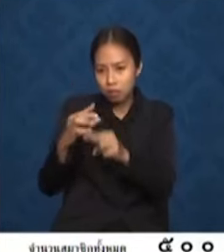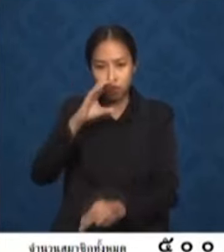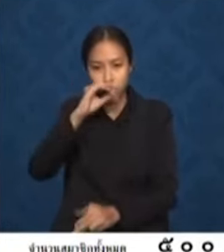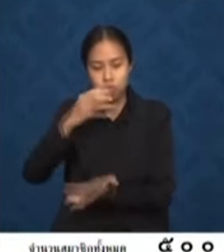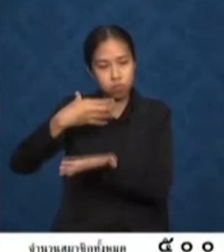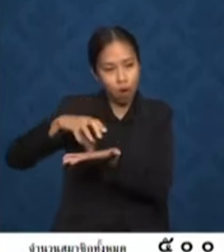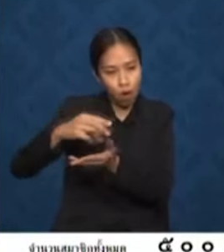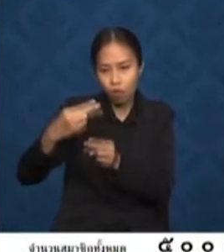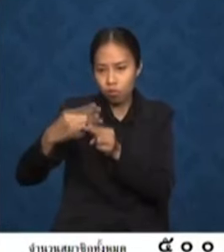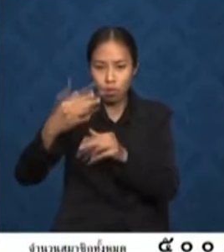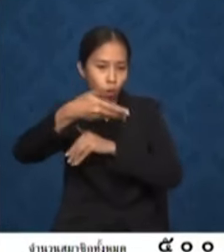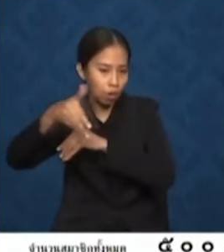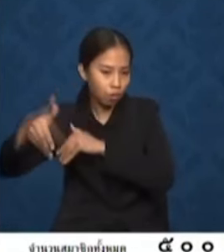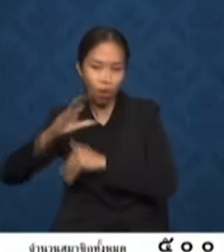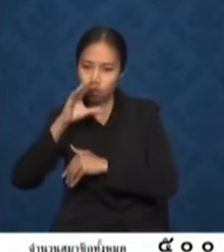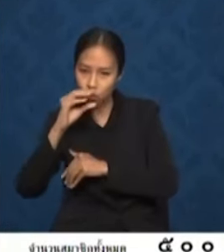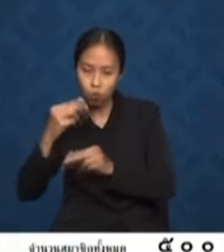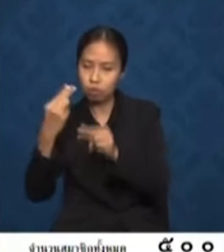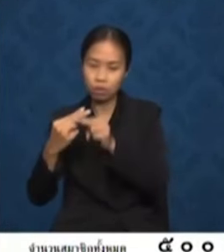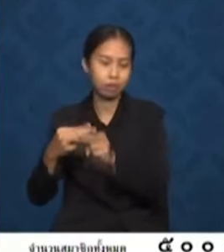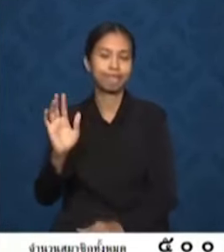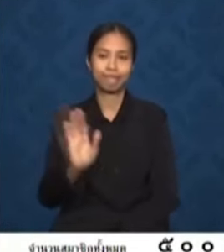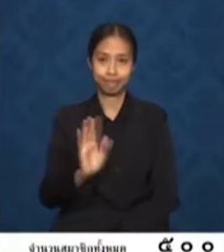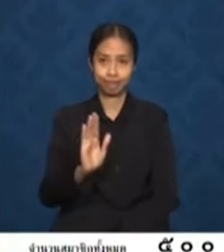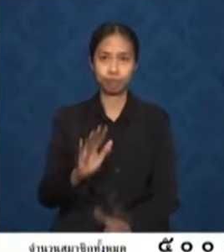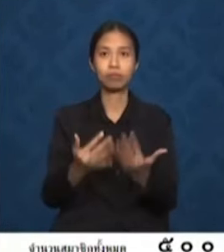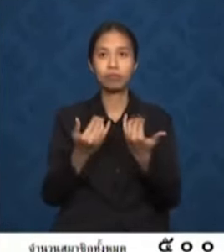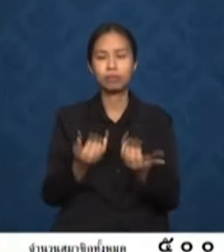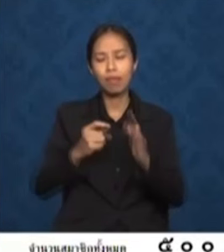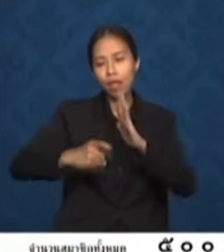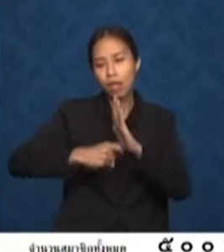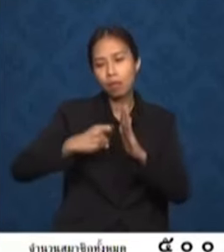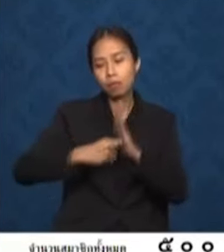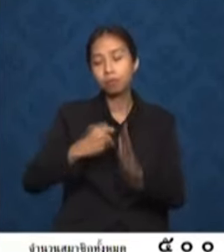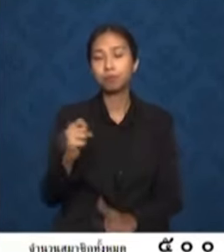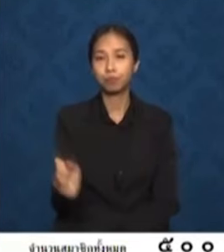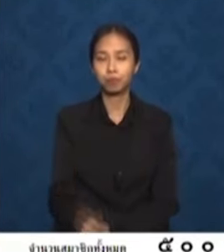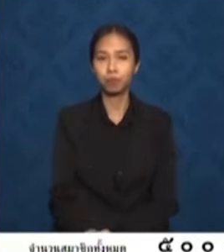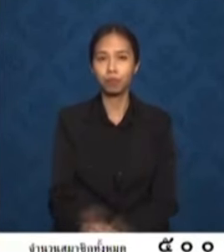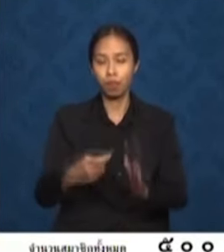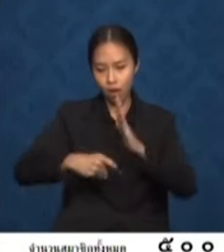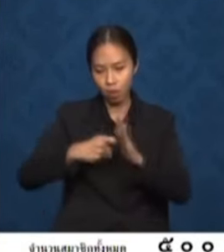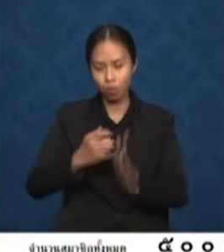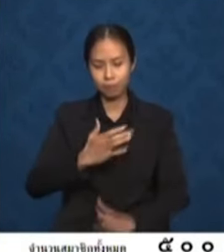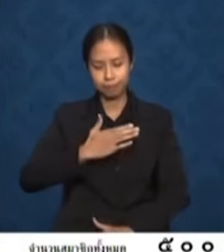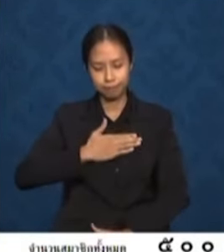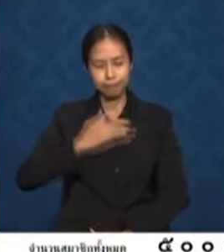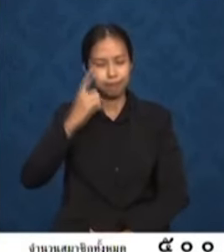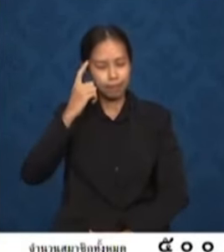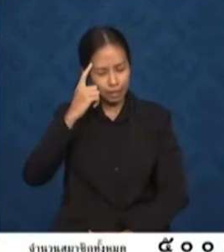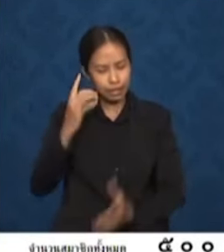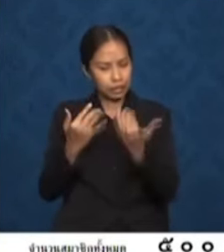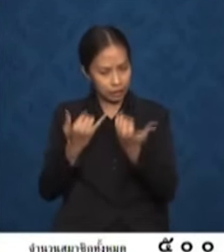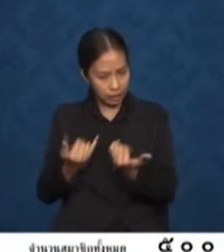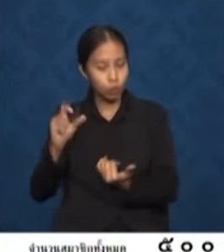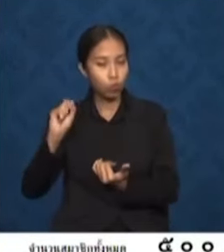ไม่จำเป็นท่ป Thranั เหตุผลościผมได้ตสนใจเสน ayudarยาต